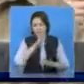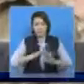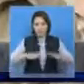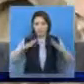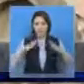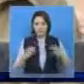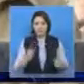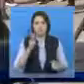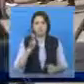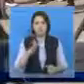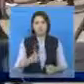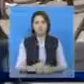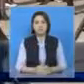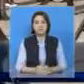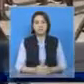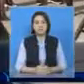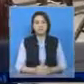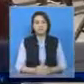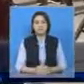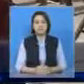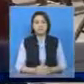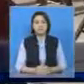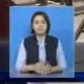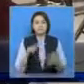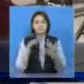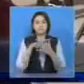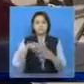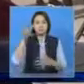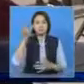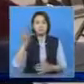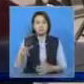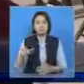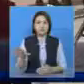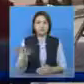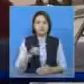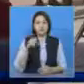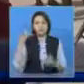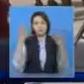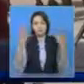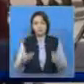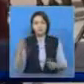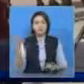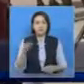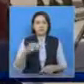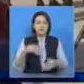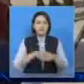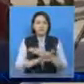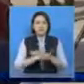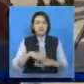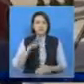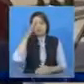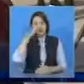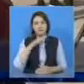болсын. Соғыс күнде енді бәрі кетті ғой, әкелеріміз бәрі, аталарымыз бәрі. Енді қалғандар аман